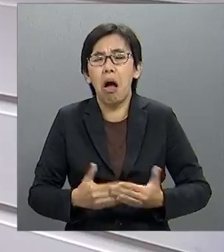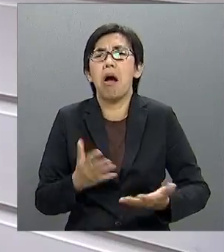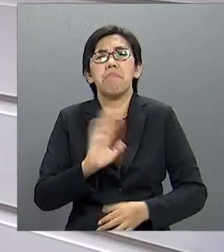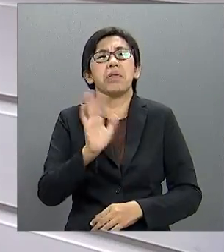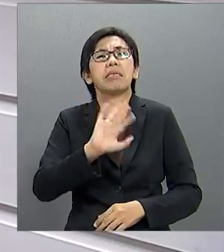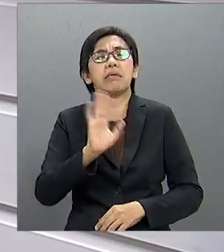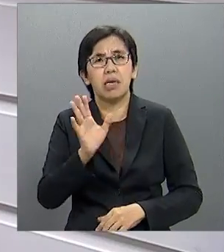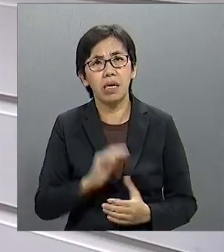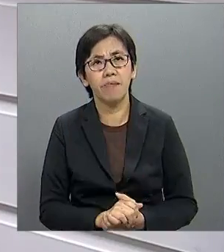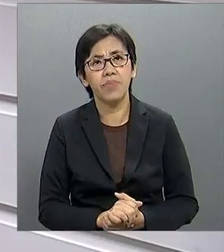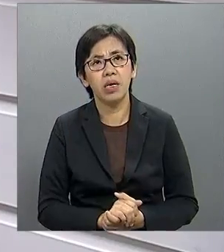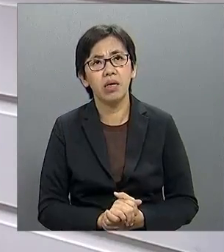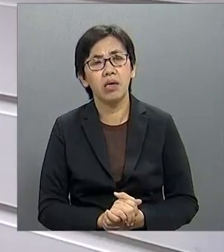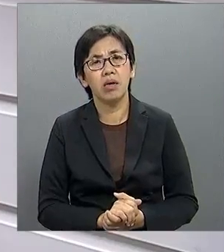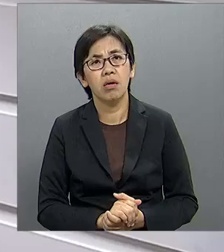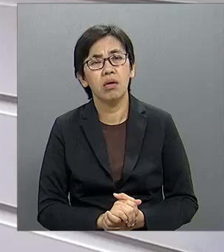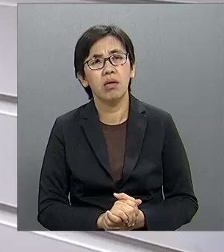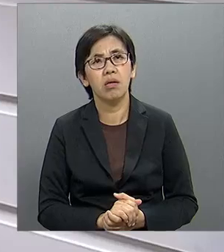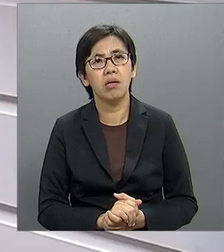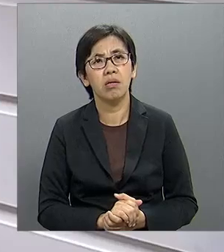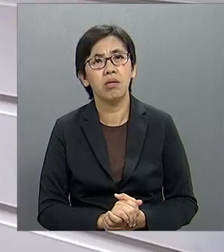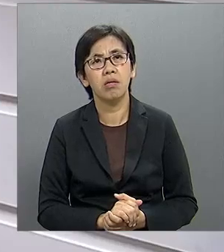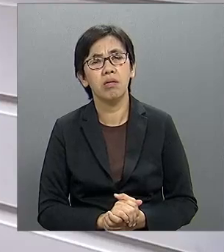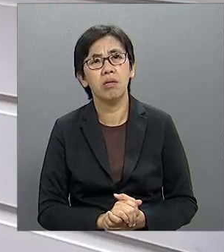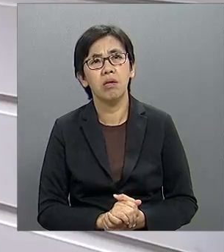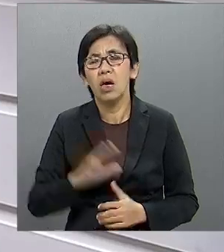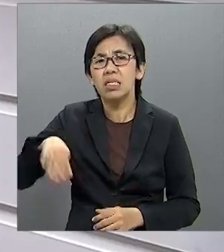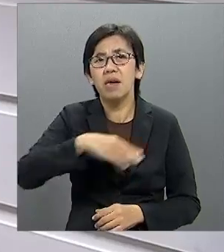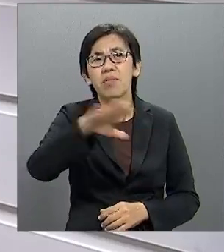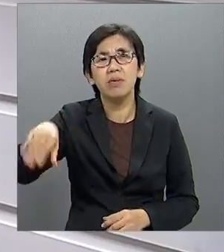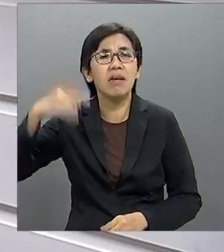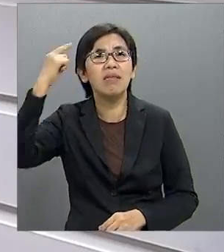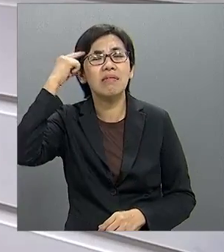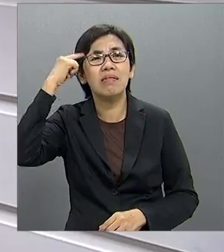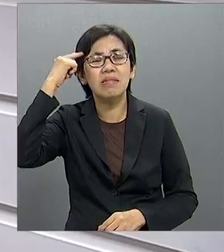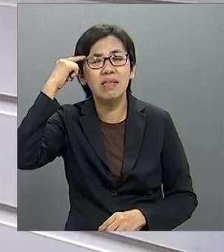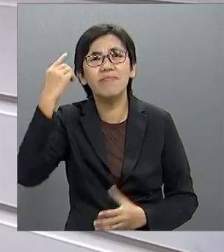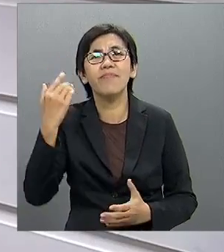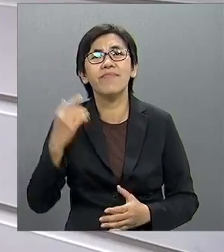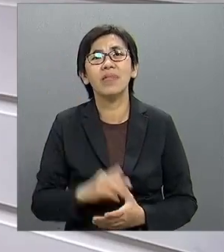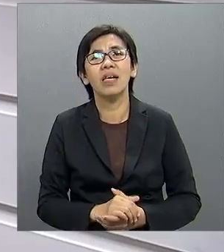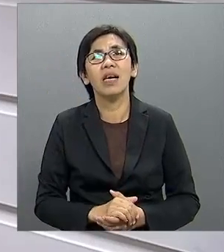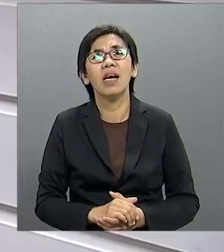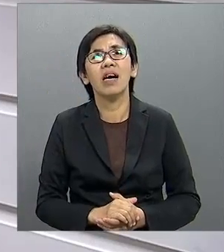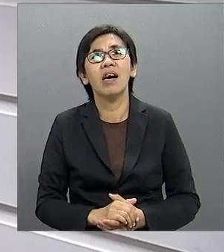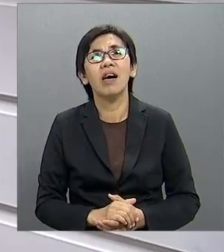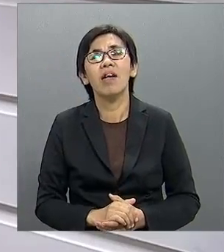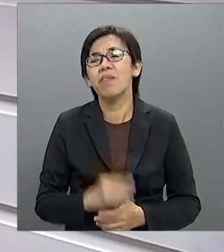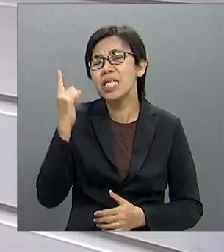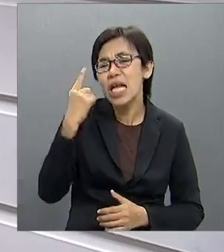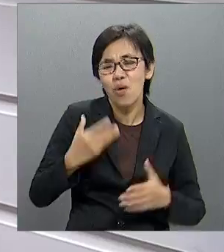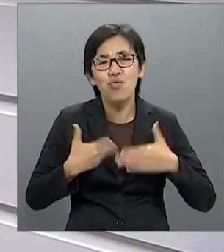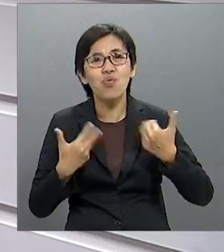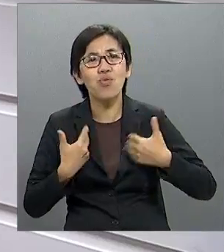ตั้งครรภ์นะไม่งั้นทุกคนก็คงคิดว่าขึ้นมันไม่ใช่เรื่องของการไปท่องเที่ยวอะไรสนุกสนานเป็น